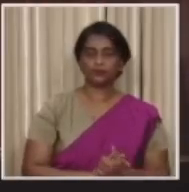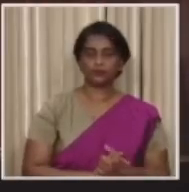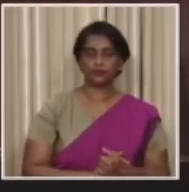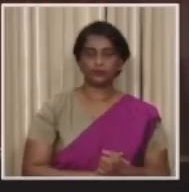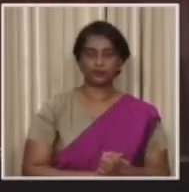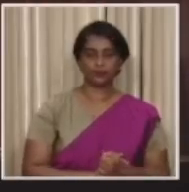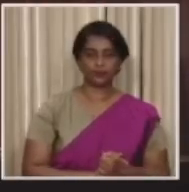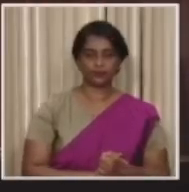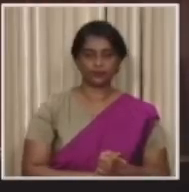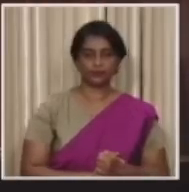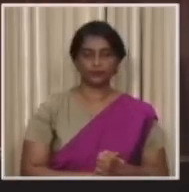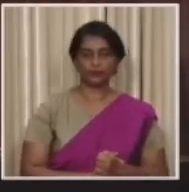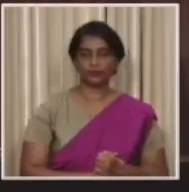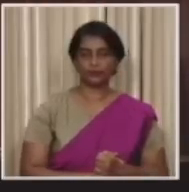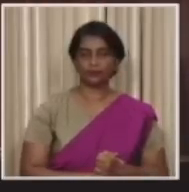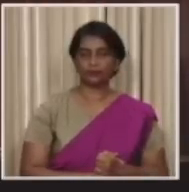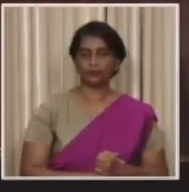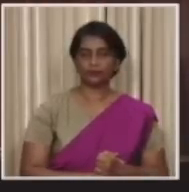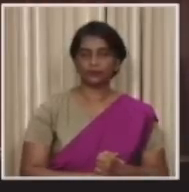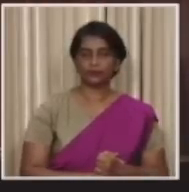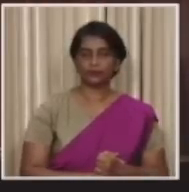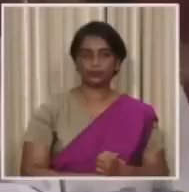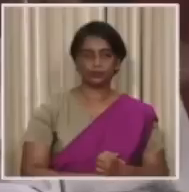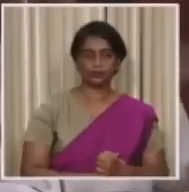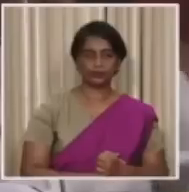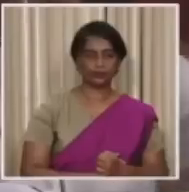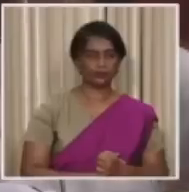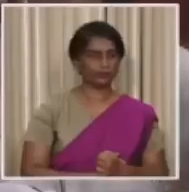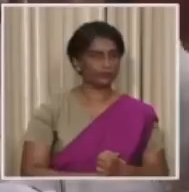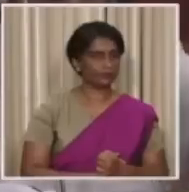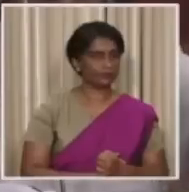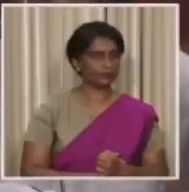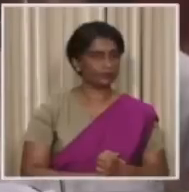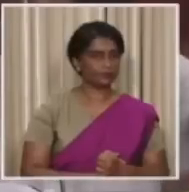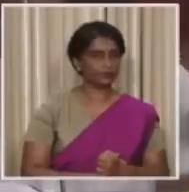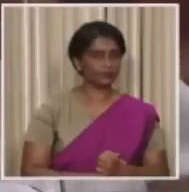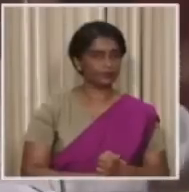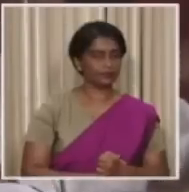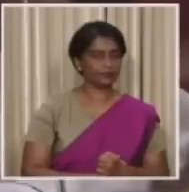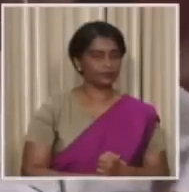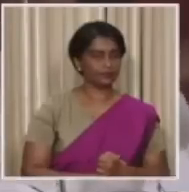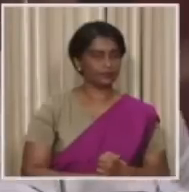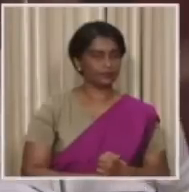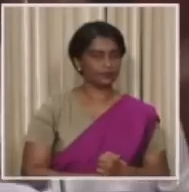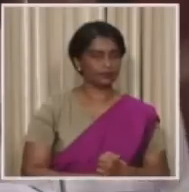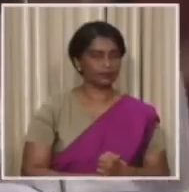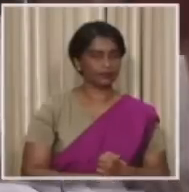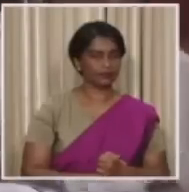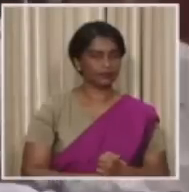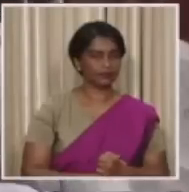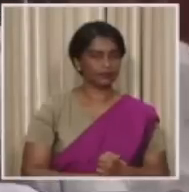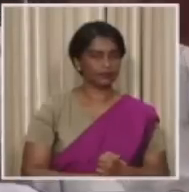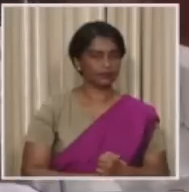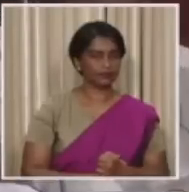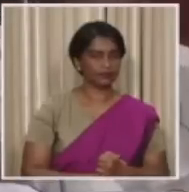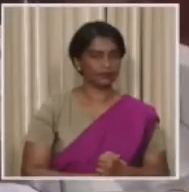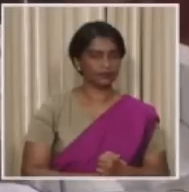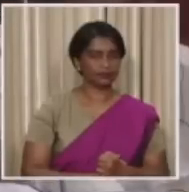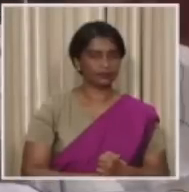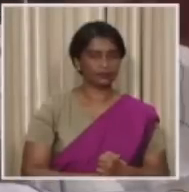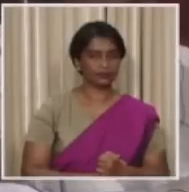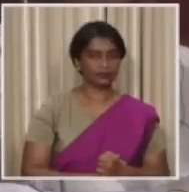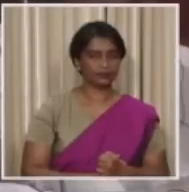ප්ලීස් ජේ මම මේ රට බංකුලත් තුනේ කොහොමද කියලා සොයා බලන්න කාර්ක සභාවක් යෝජනා කිරුවේ අපි